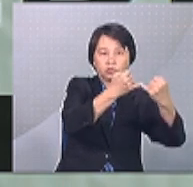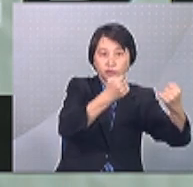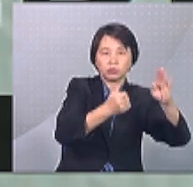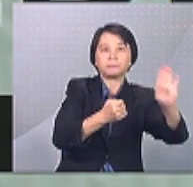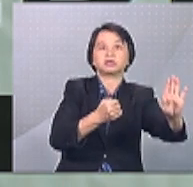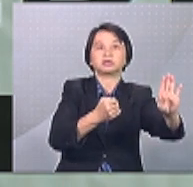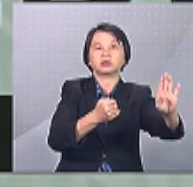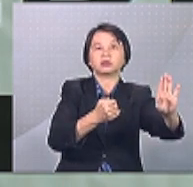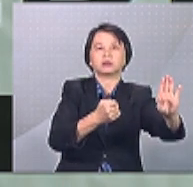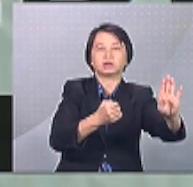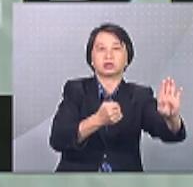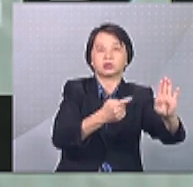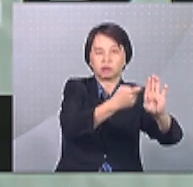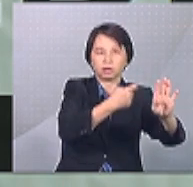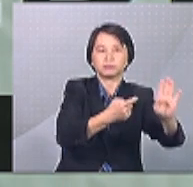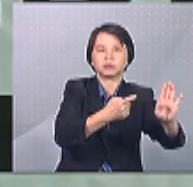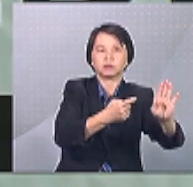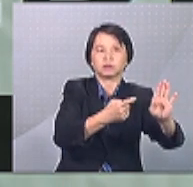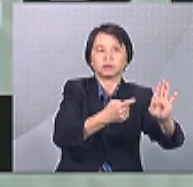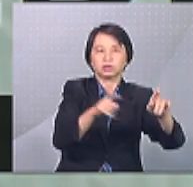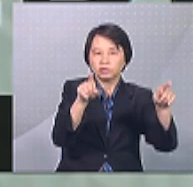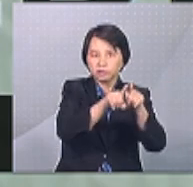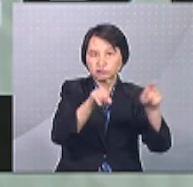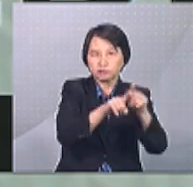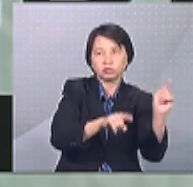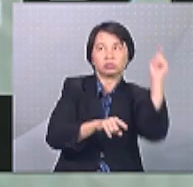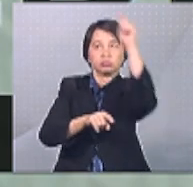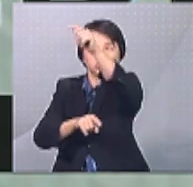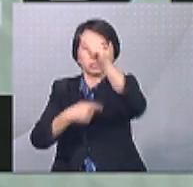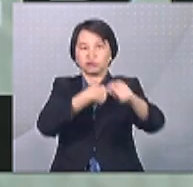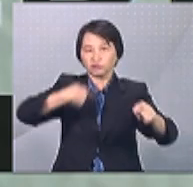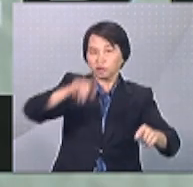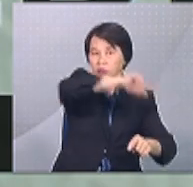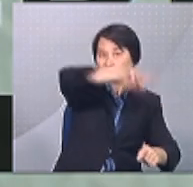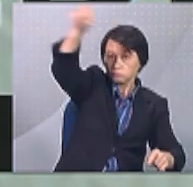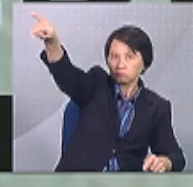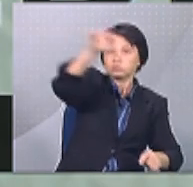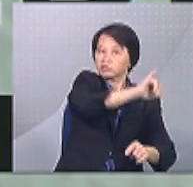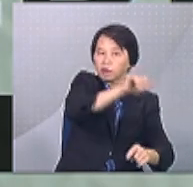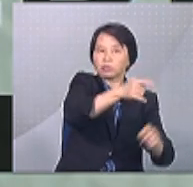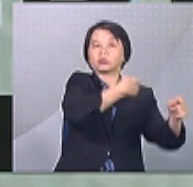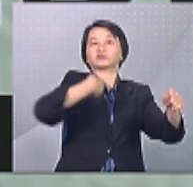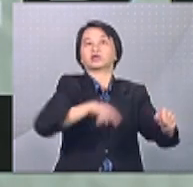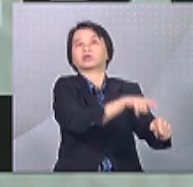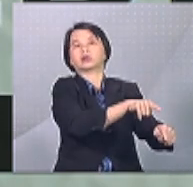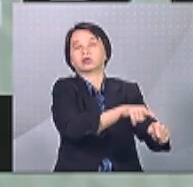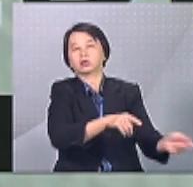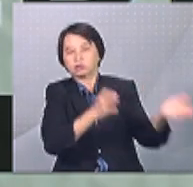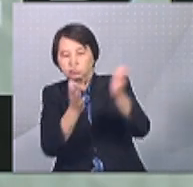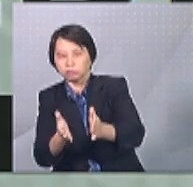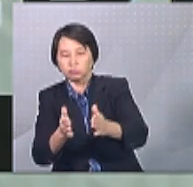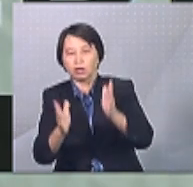B, iaitu strain B, iaitu persamaan dengan yang di Wuhan. Tapi dalam gelombang kedua, rakyat Malaysia